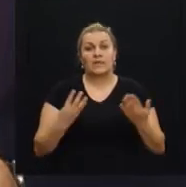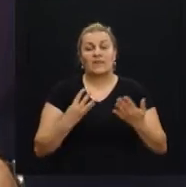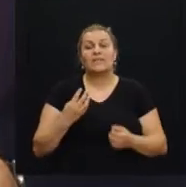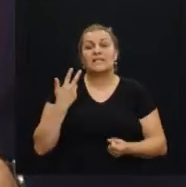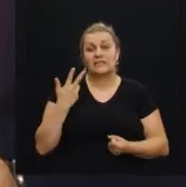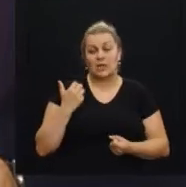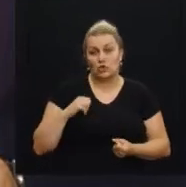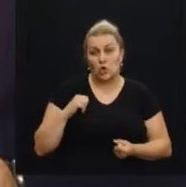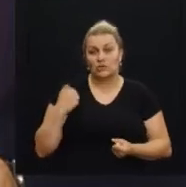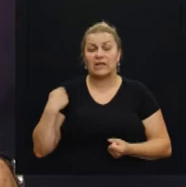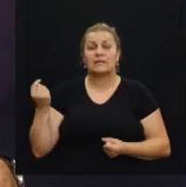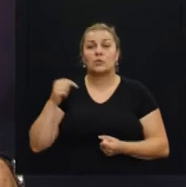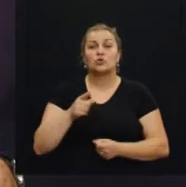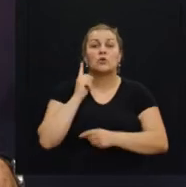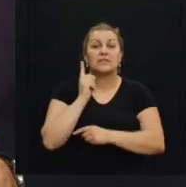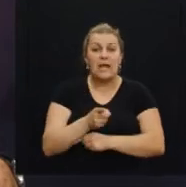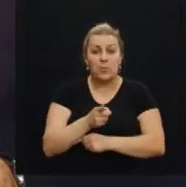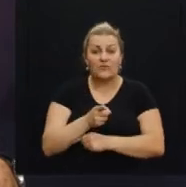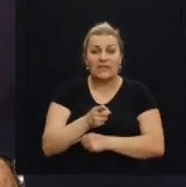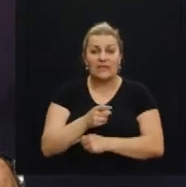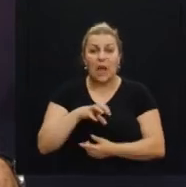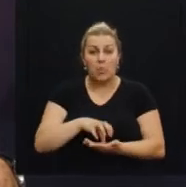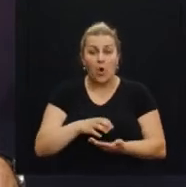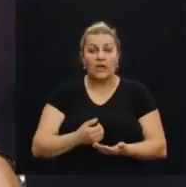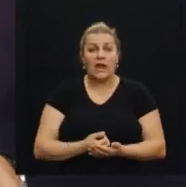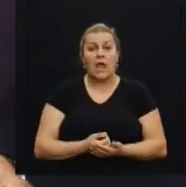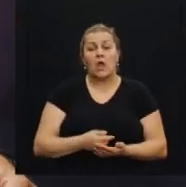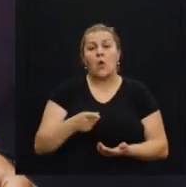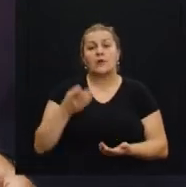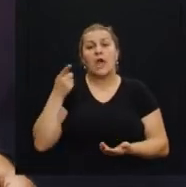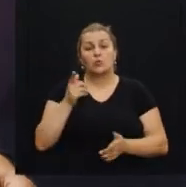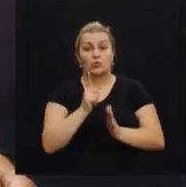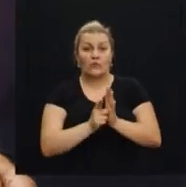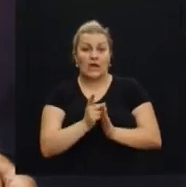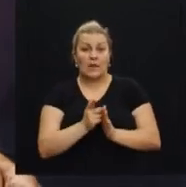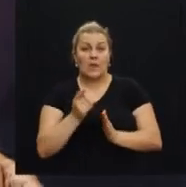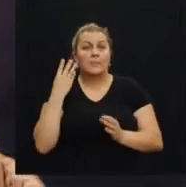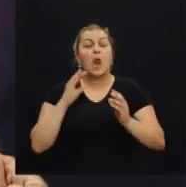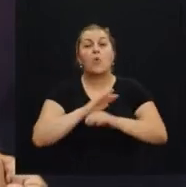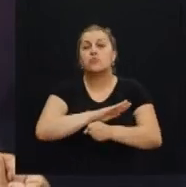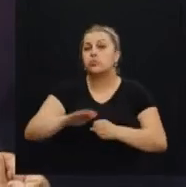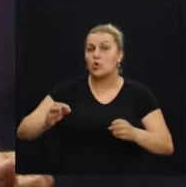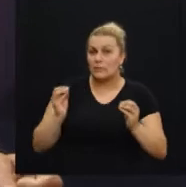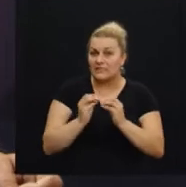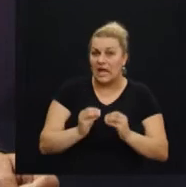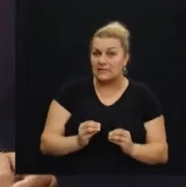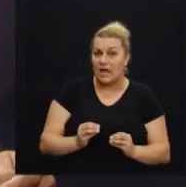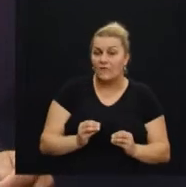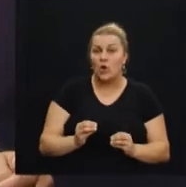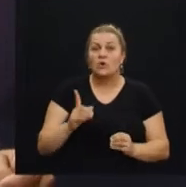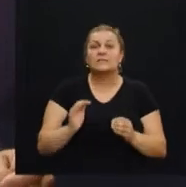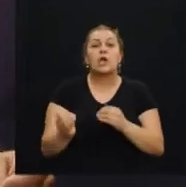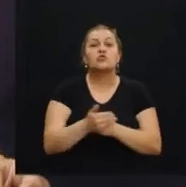93. došao za zapovjednika bojne, koja je bila tad u tom momentu u punom sastavu, išla za